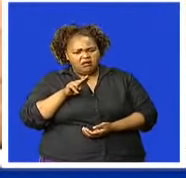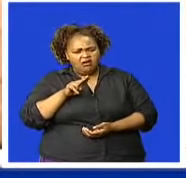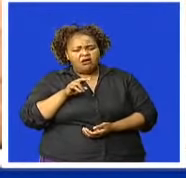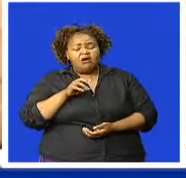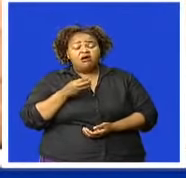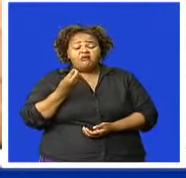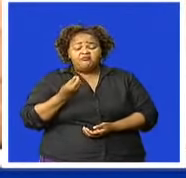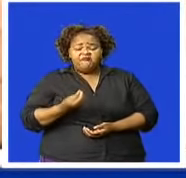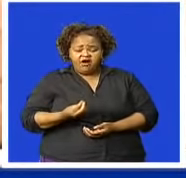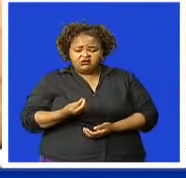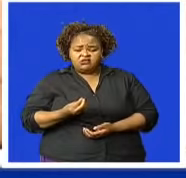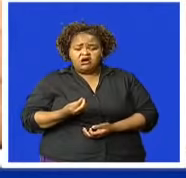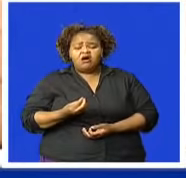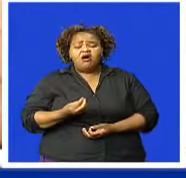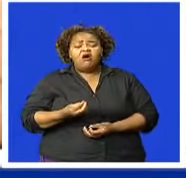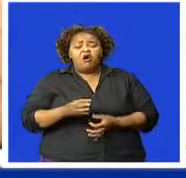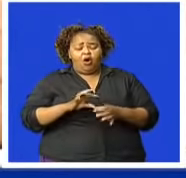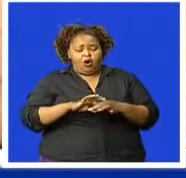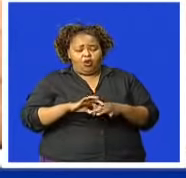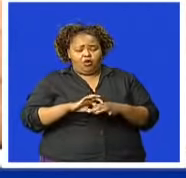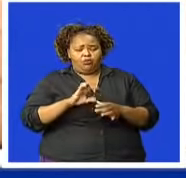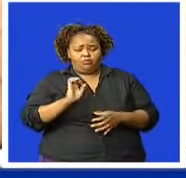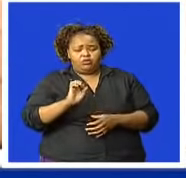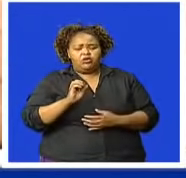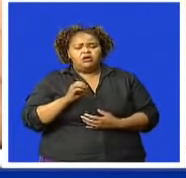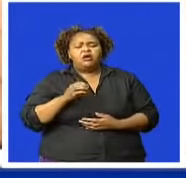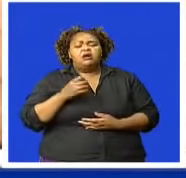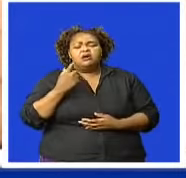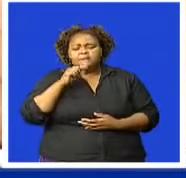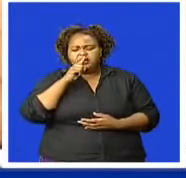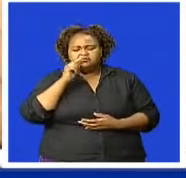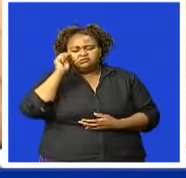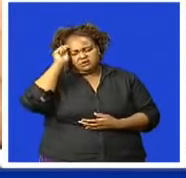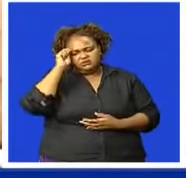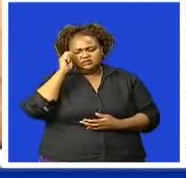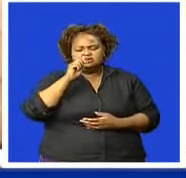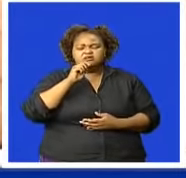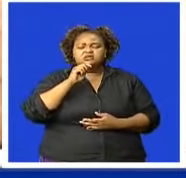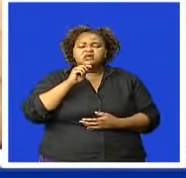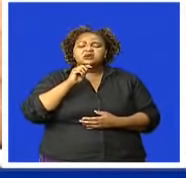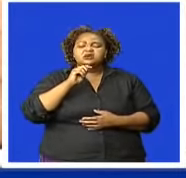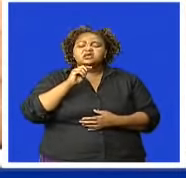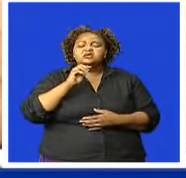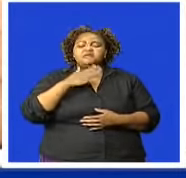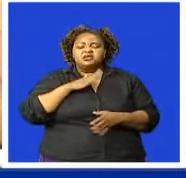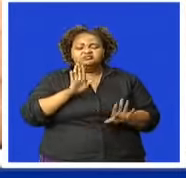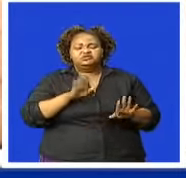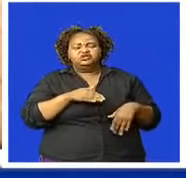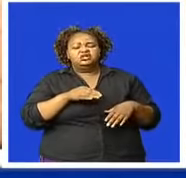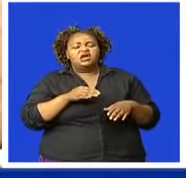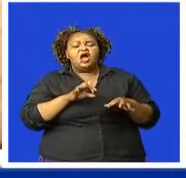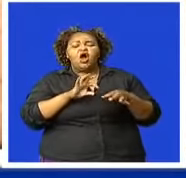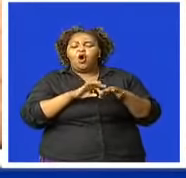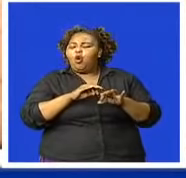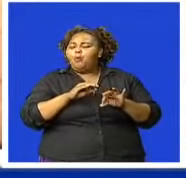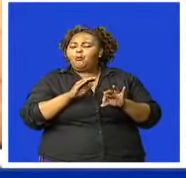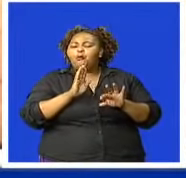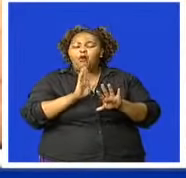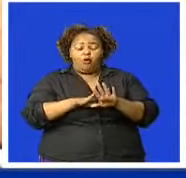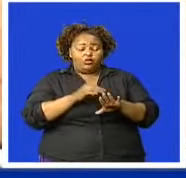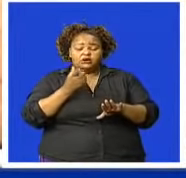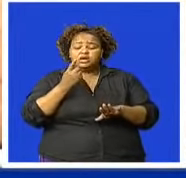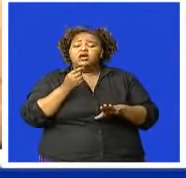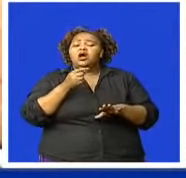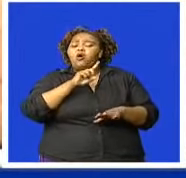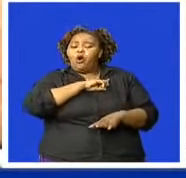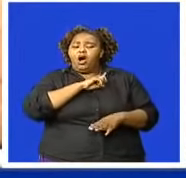kutibuta nje ukuthi koze ngimshiya ngekho ekhaya bekasola kagogo wakhe. Ngichubeke ngisabhekalela kunale